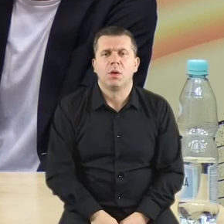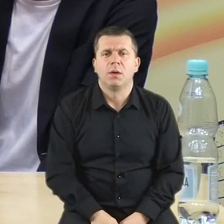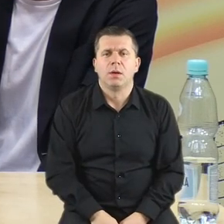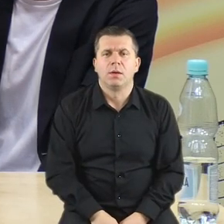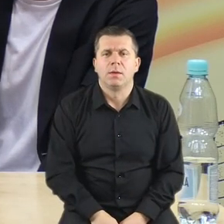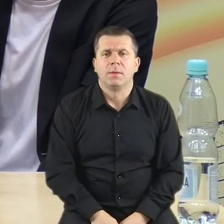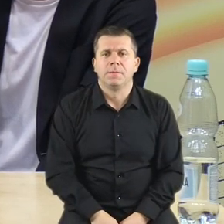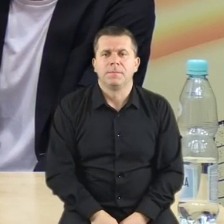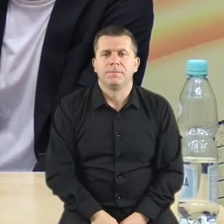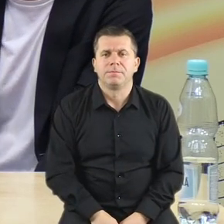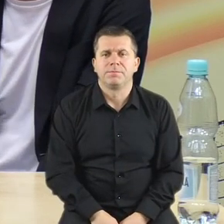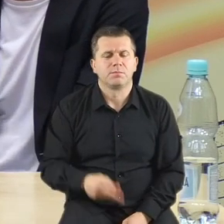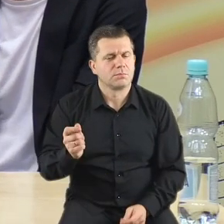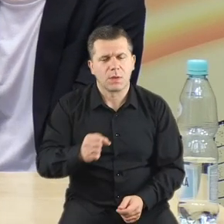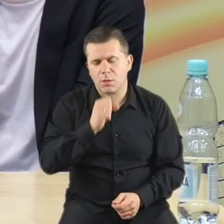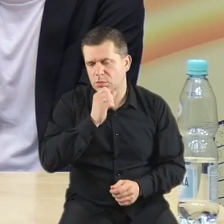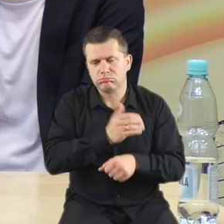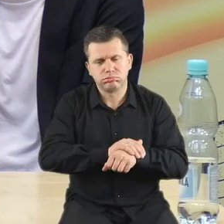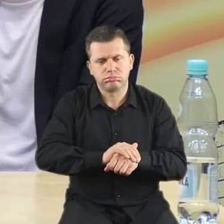to jest wielki pisarz.